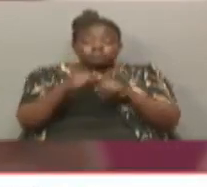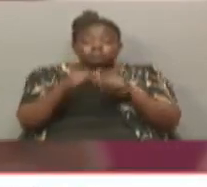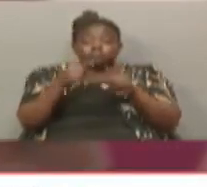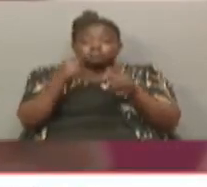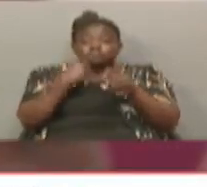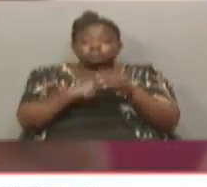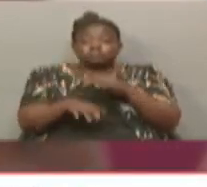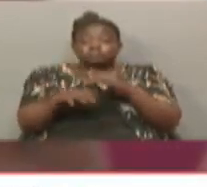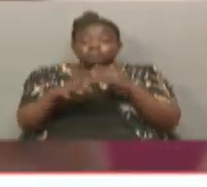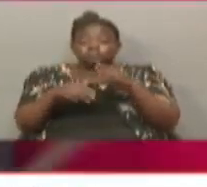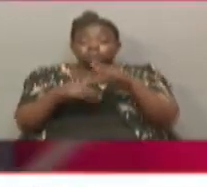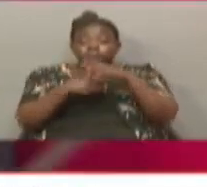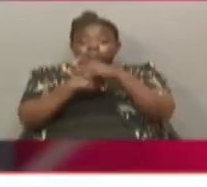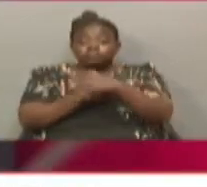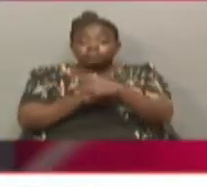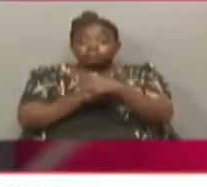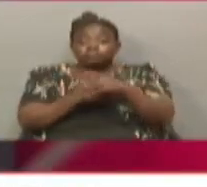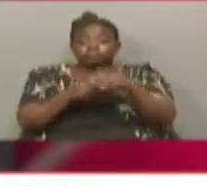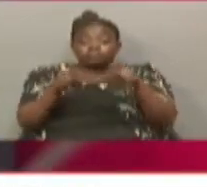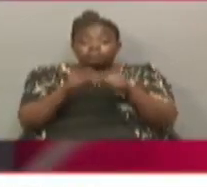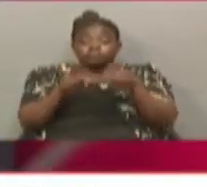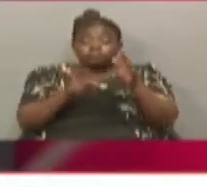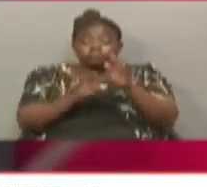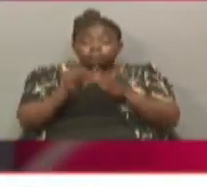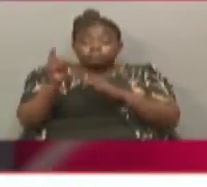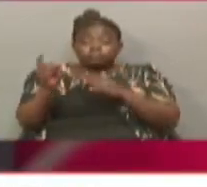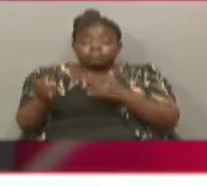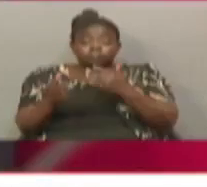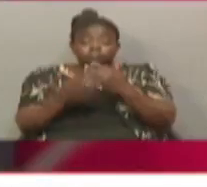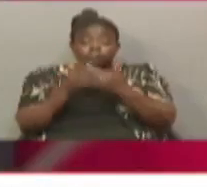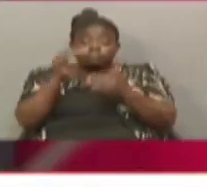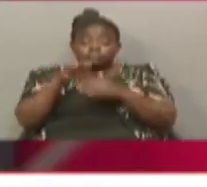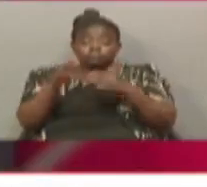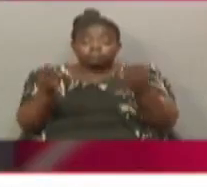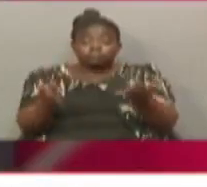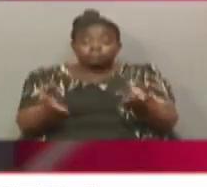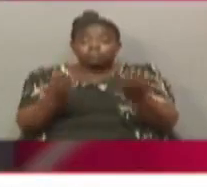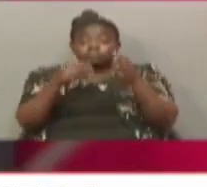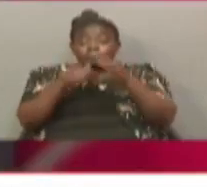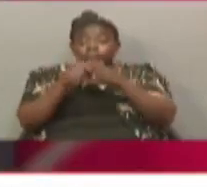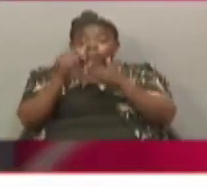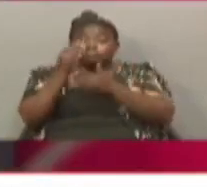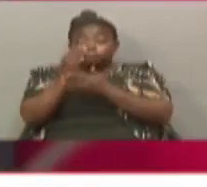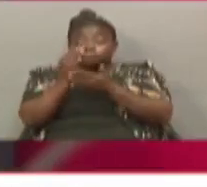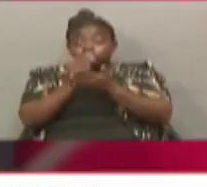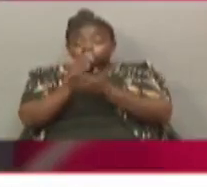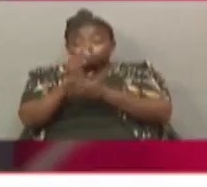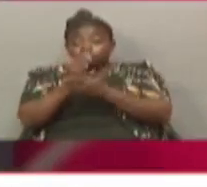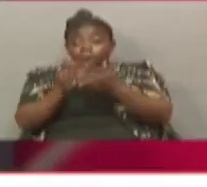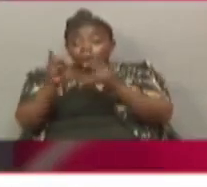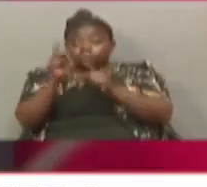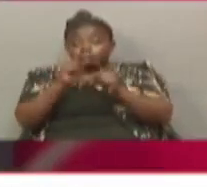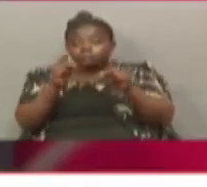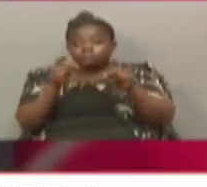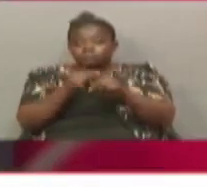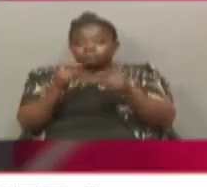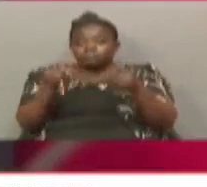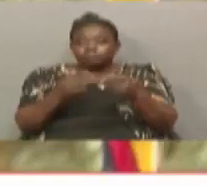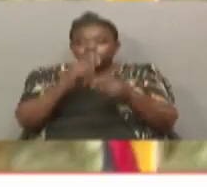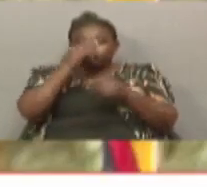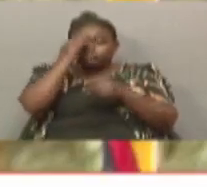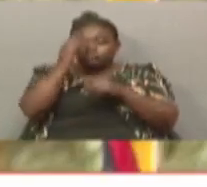ku by'obuwangwa n'enkulaakulana. Pulezidenti yategeeza nti avaayo okusitula obuwangwa wadde nga bata mu bitundu bya Nkole abamu babuvaako tebagenda n'embeera